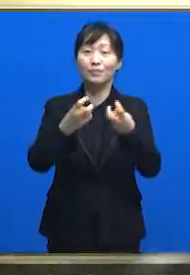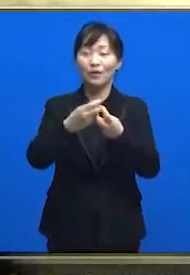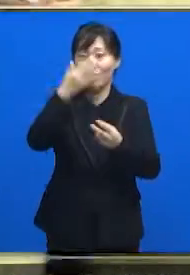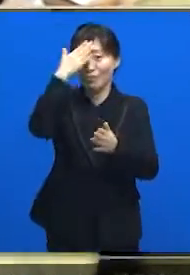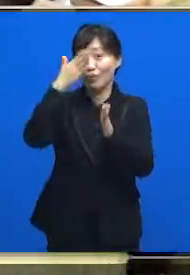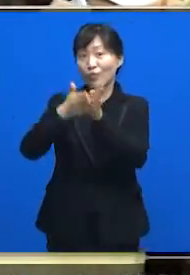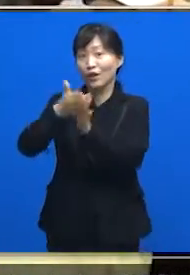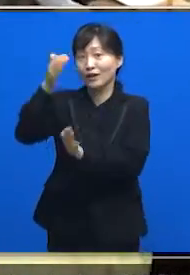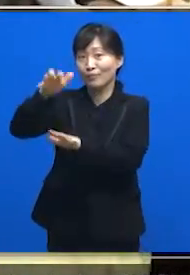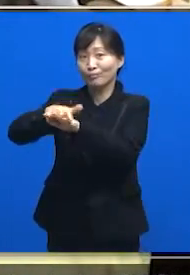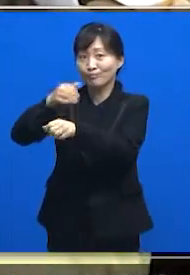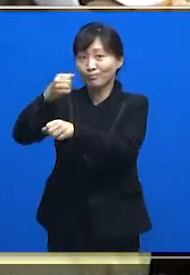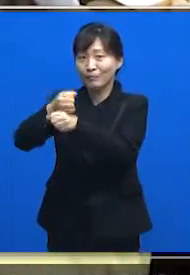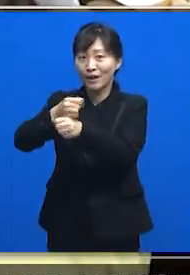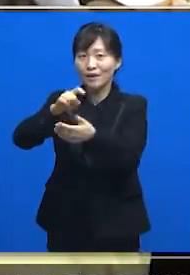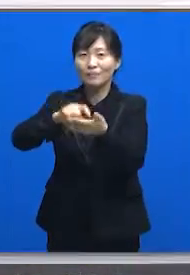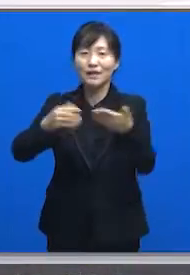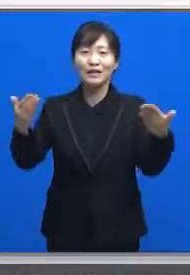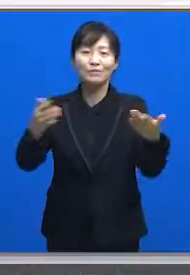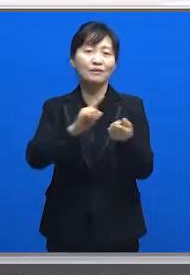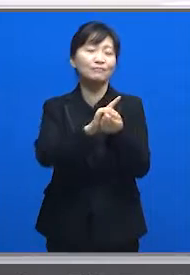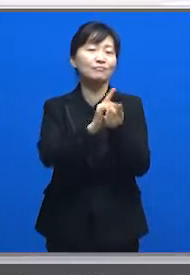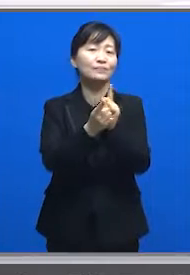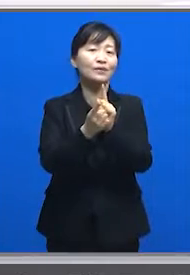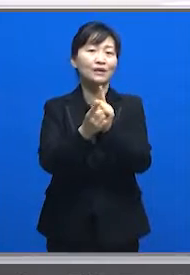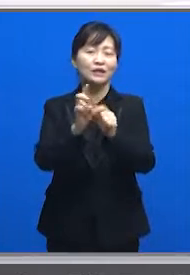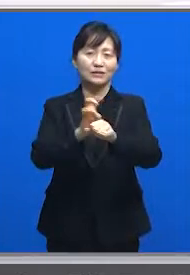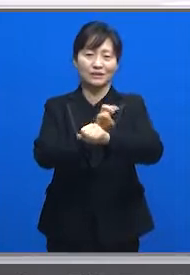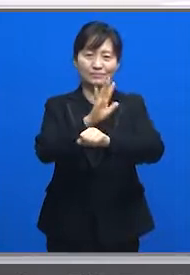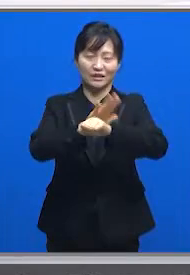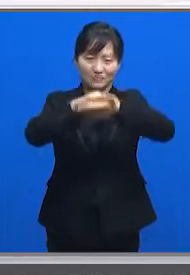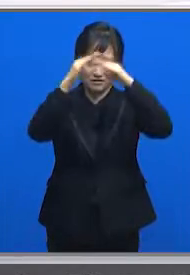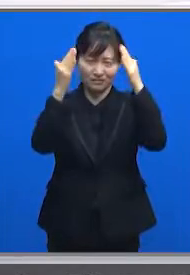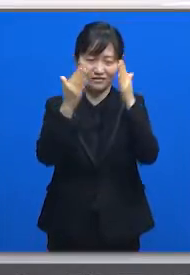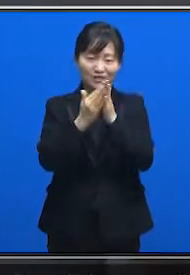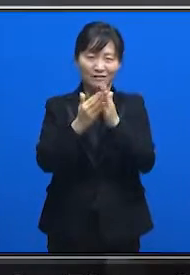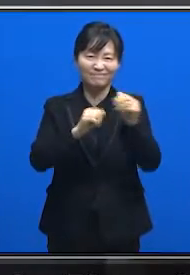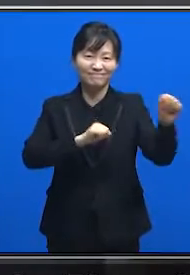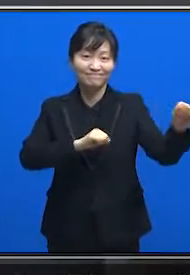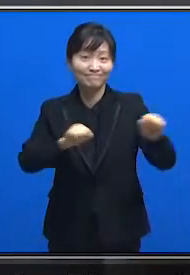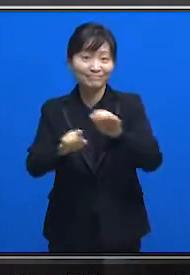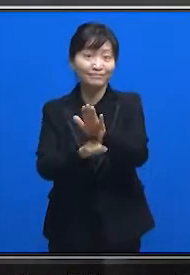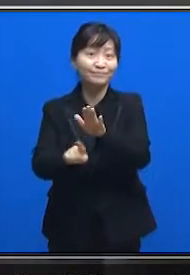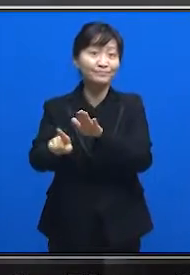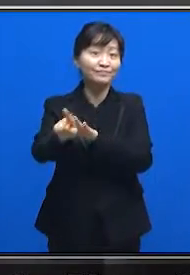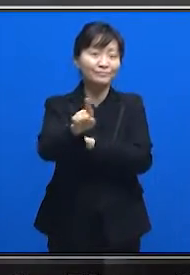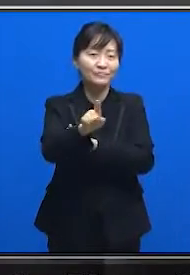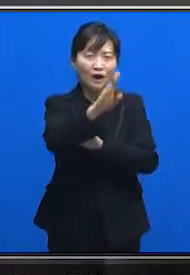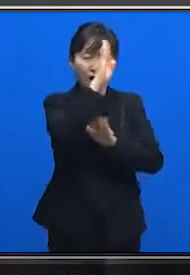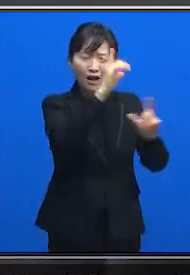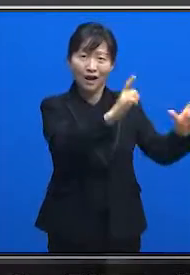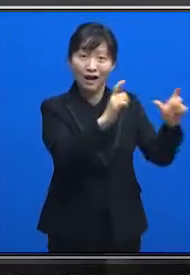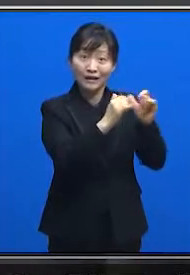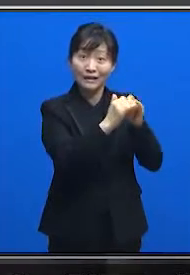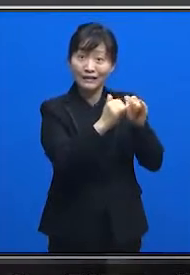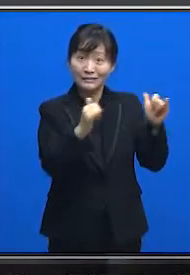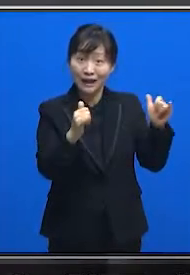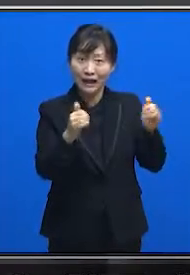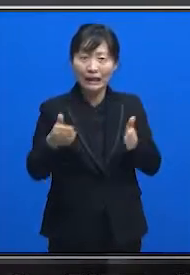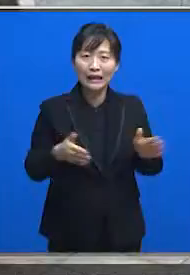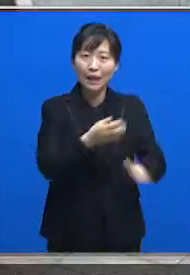우리 군은 재난안전 대책본부 를 구성해 비상근무 체계로 전환하고 24시간 전면 총력전에